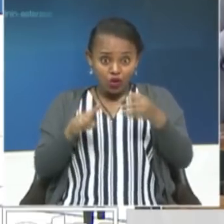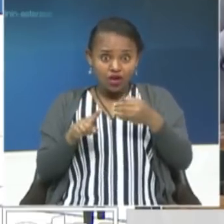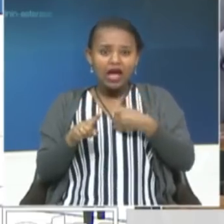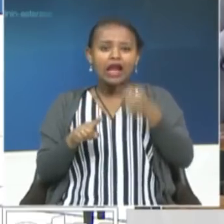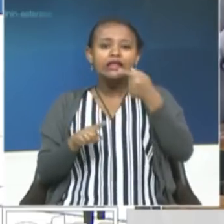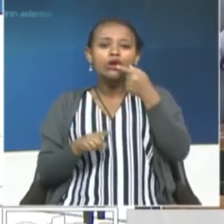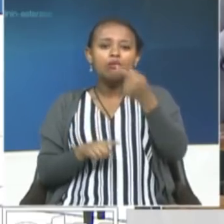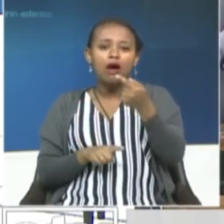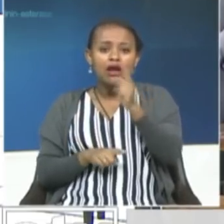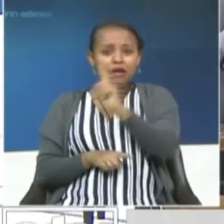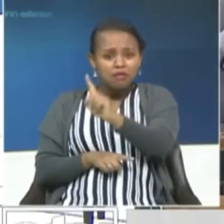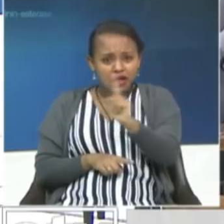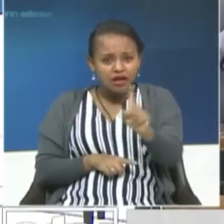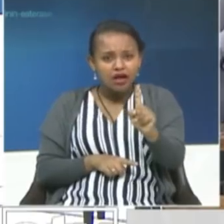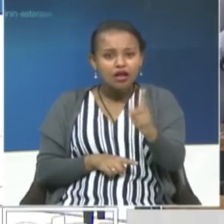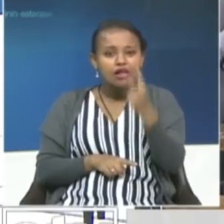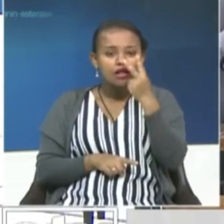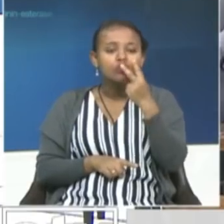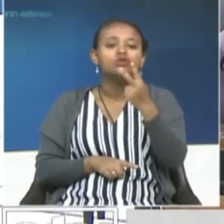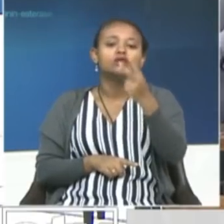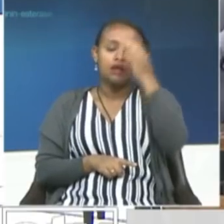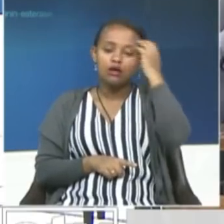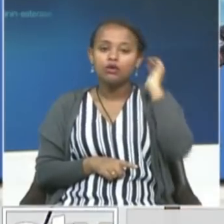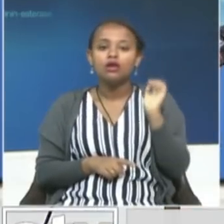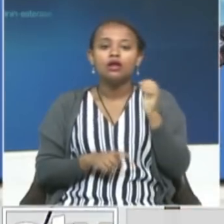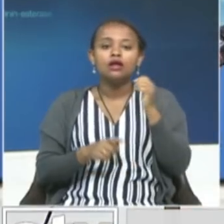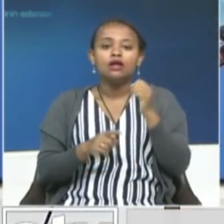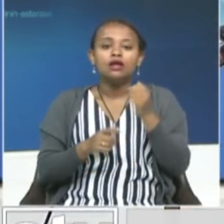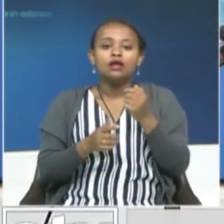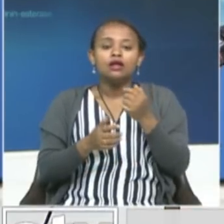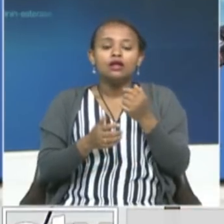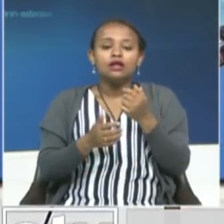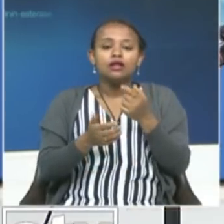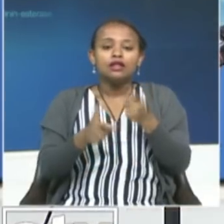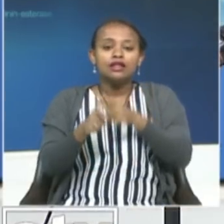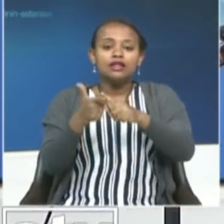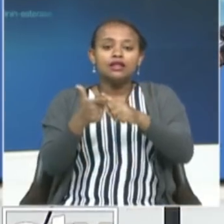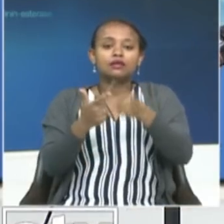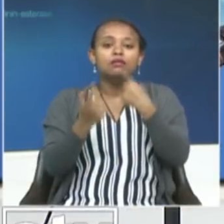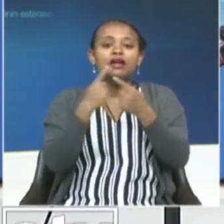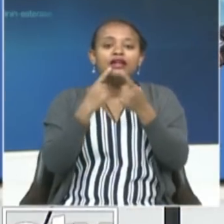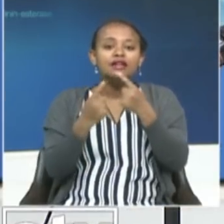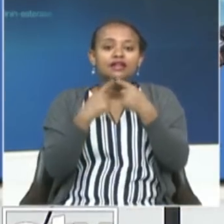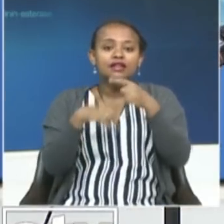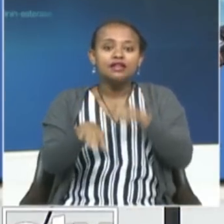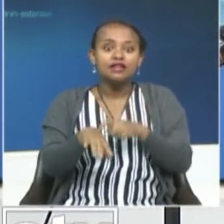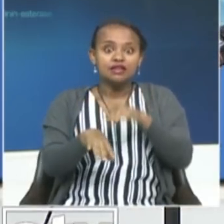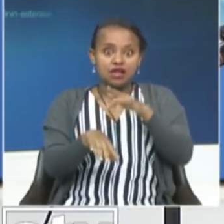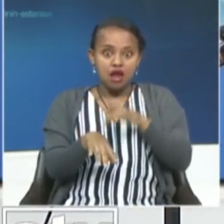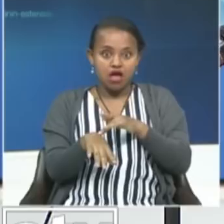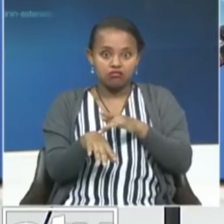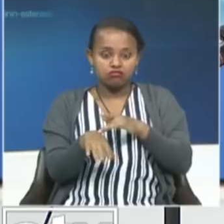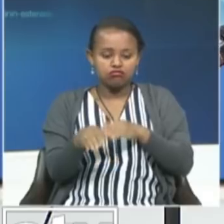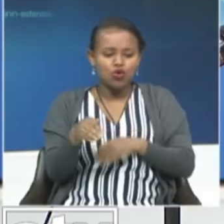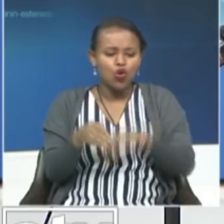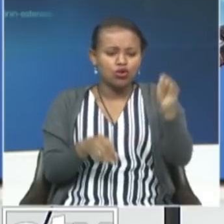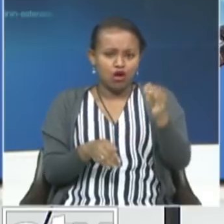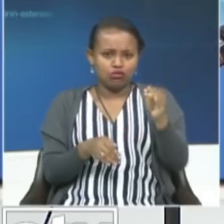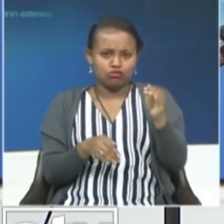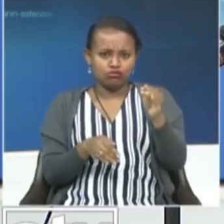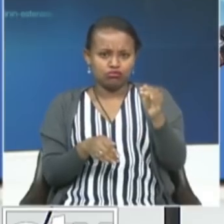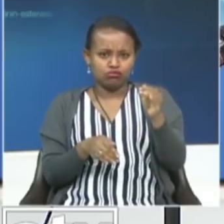ይባላል። በእያንዳንዳቸው እስኪ እንየው እነዚህን ልዩነቶች። እንግዲህ በንግግር ጊዜ ላይ ይወጣሉ